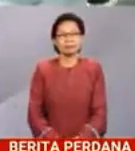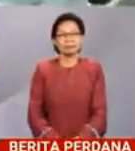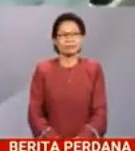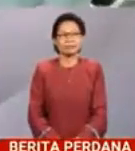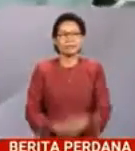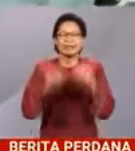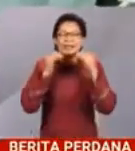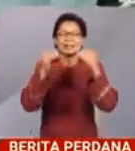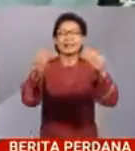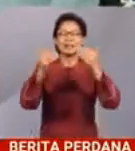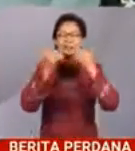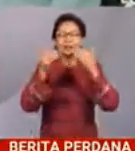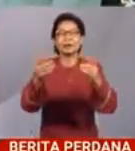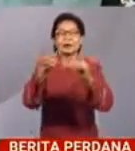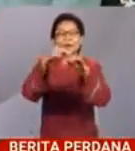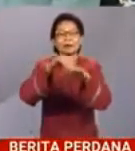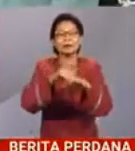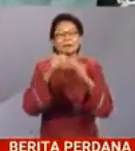Terima kasih kepada pihak